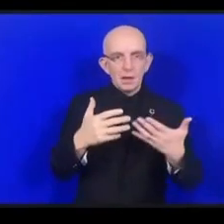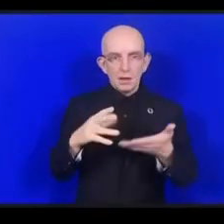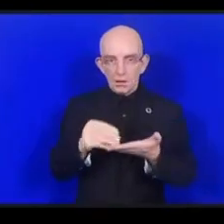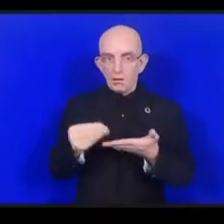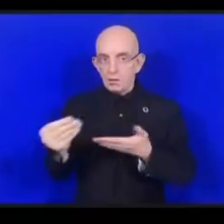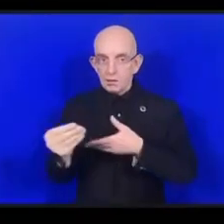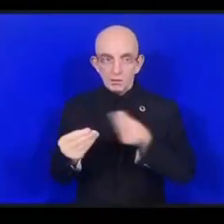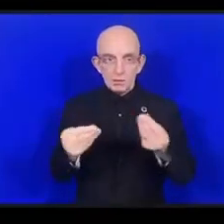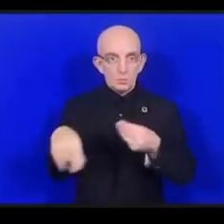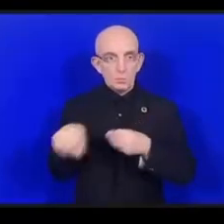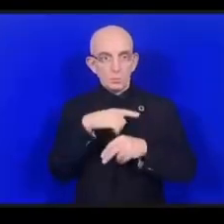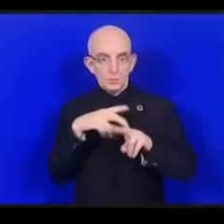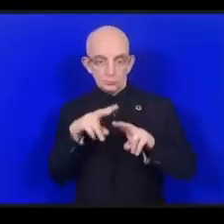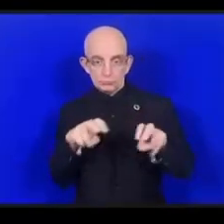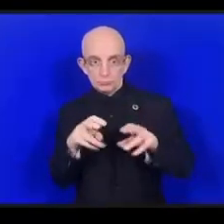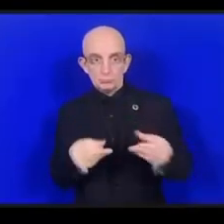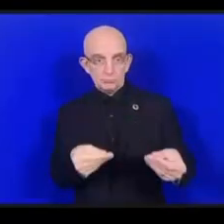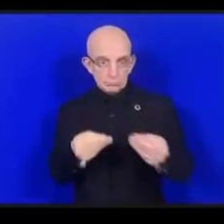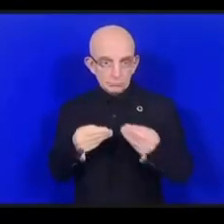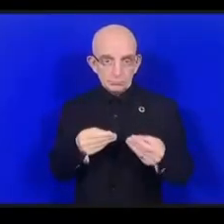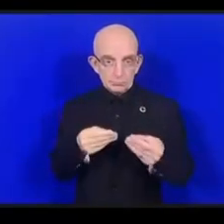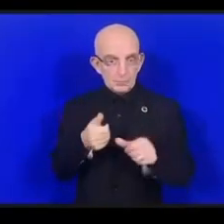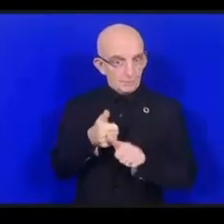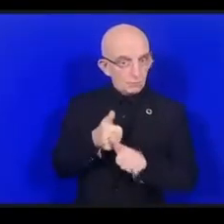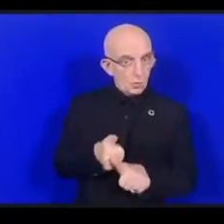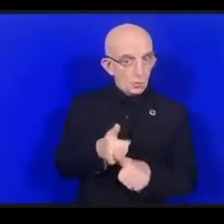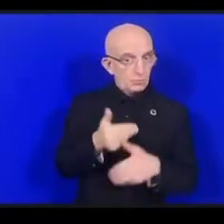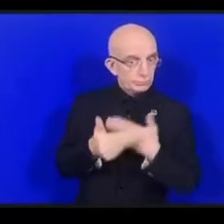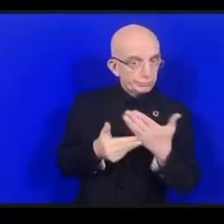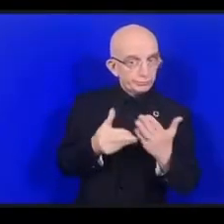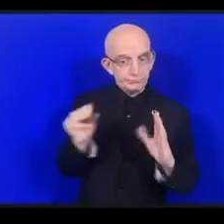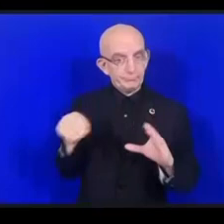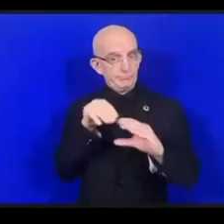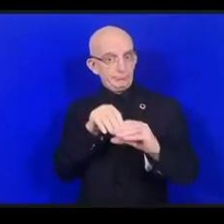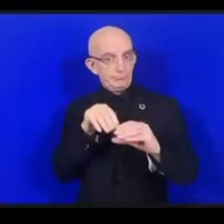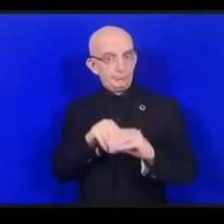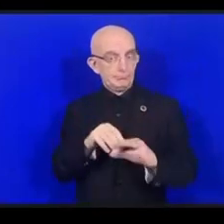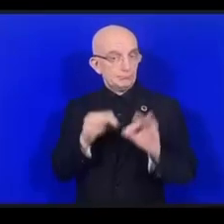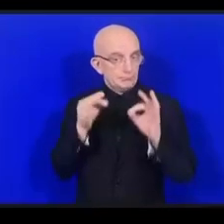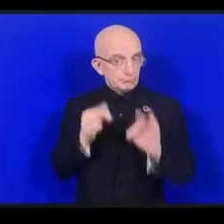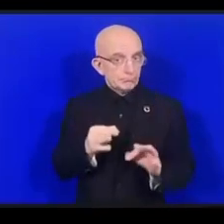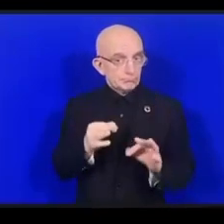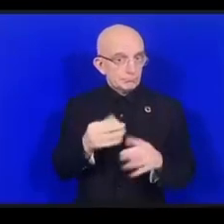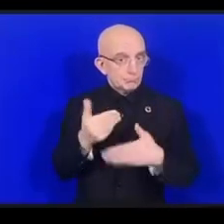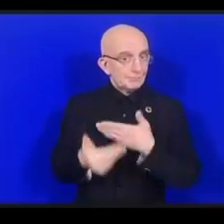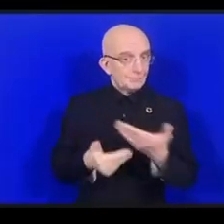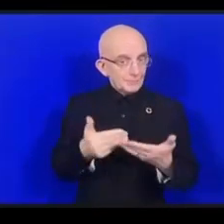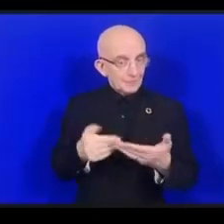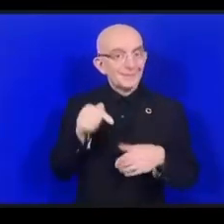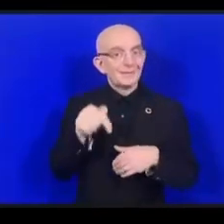据。所以呢2008年我们